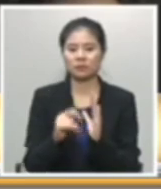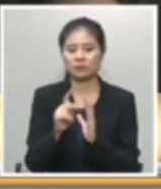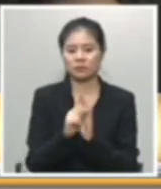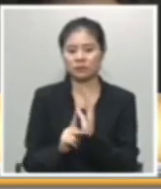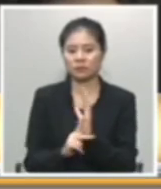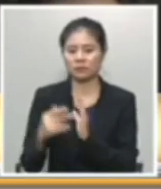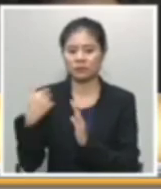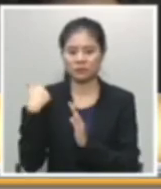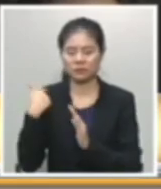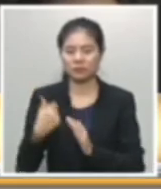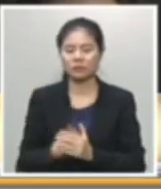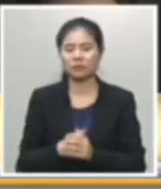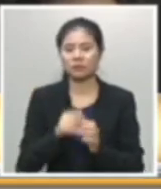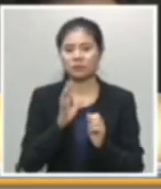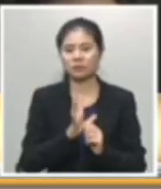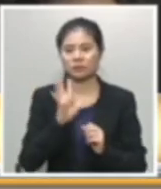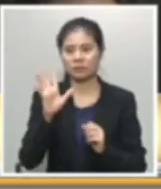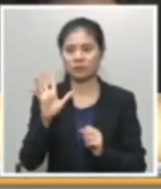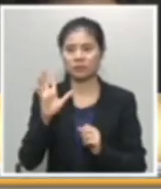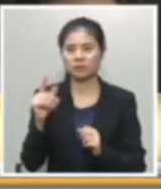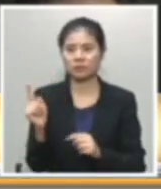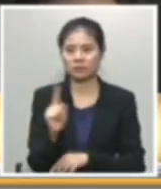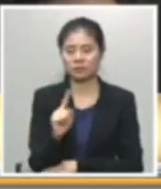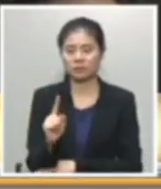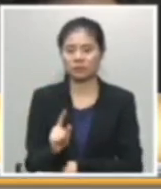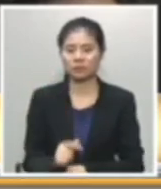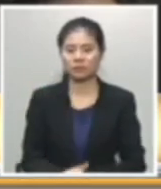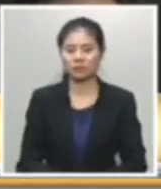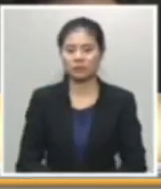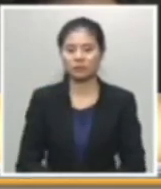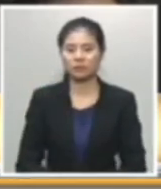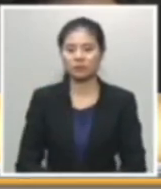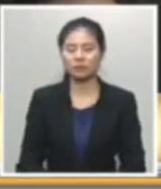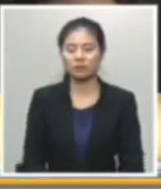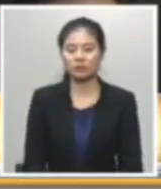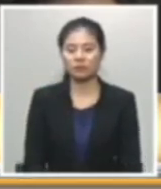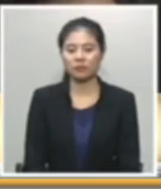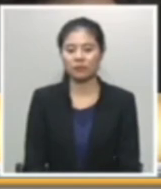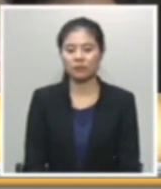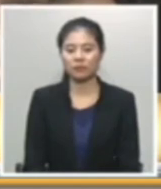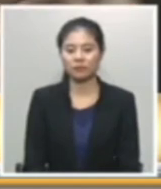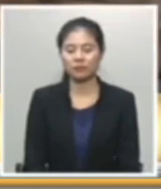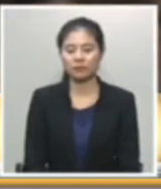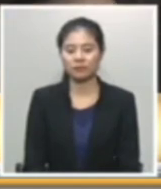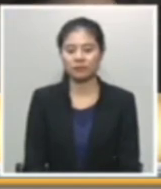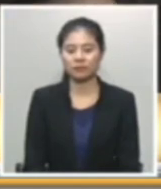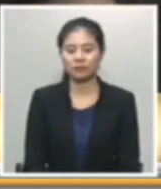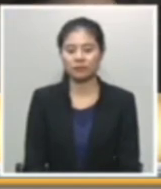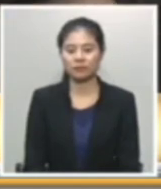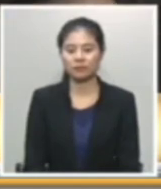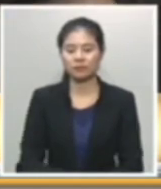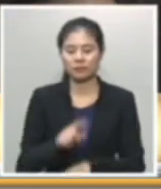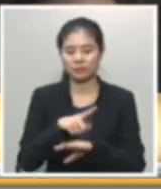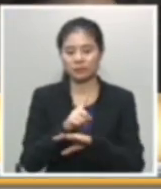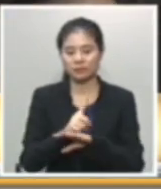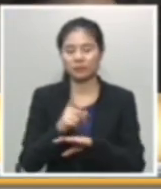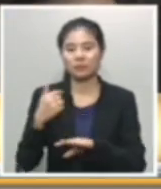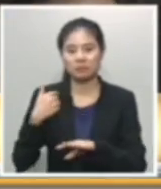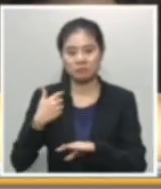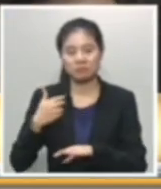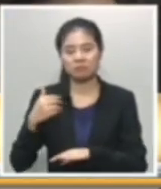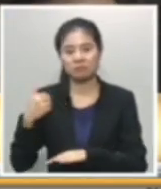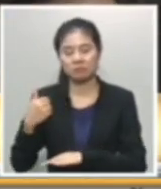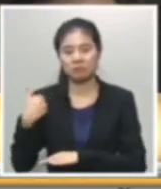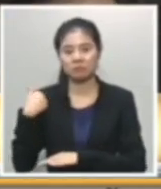ครับข้อ5นะครับท่านประธานเนี่ยอาจจะเข้าข่ายเป็นผู้ปฏิบัติที่ขั